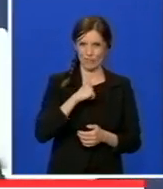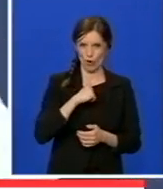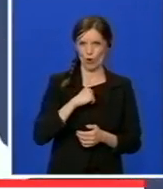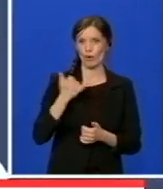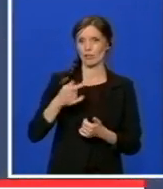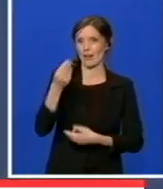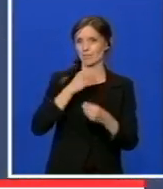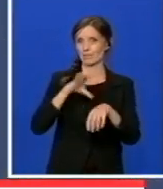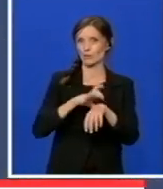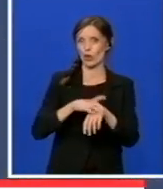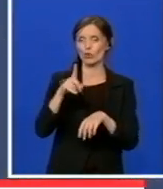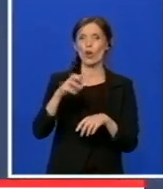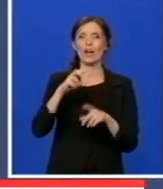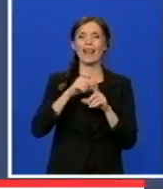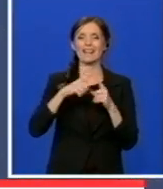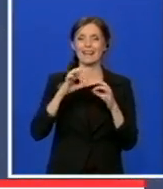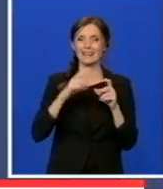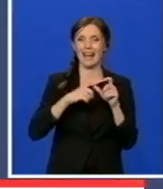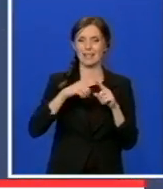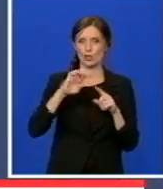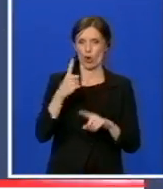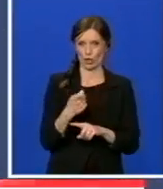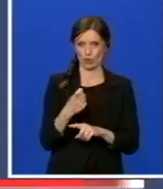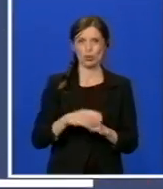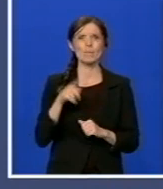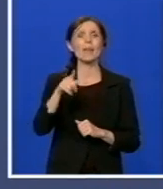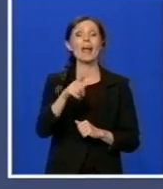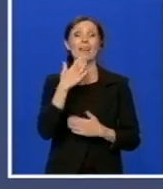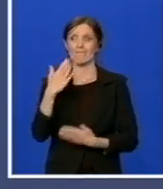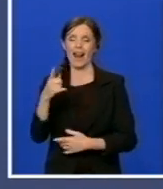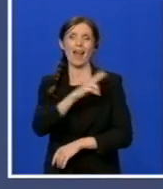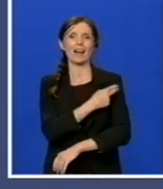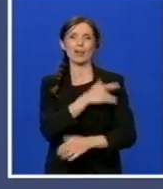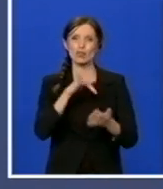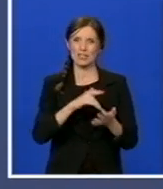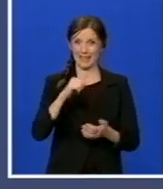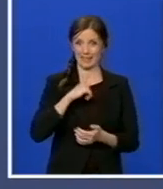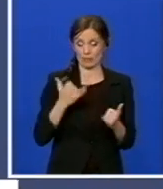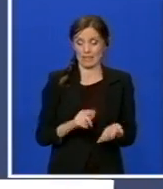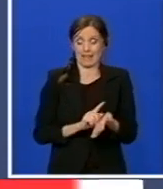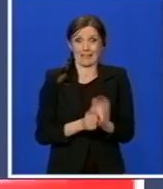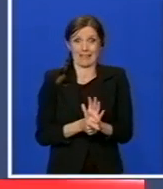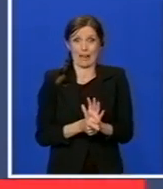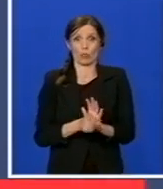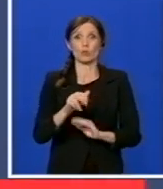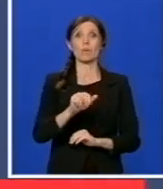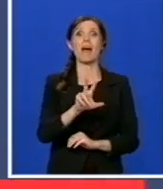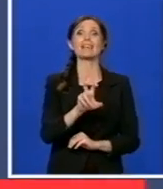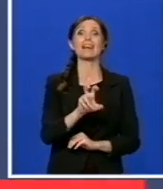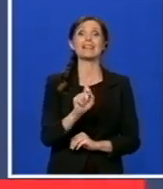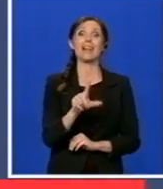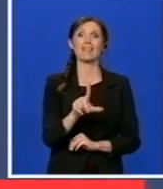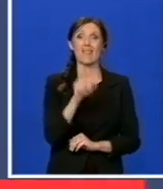Stokić. Izvolite. Hvala lepo. U Kliničkom centru Vojvodine trenutno je hospitalizovano 312